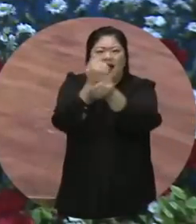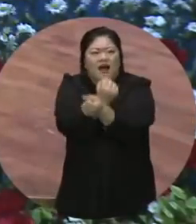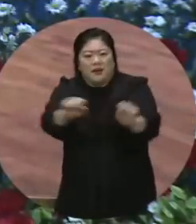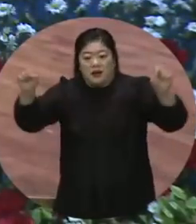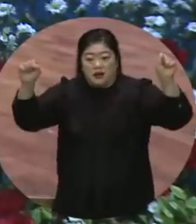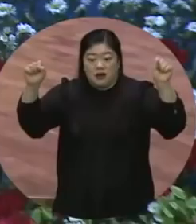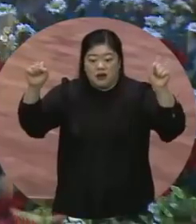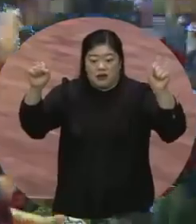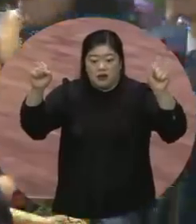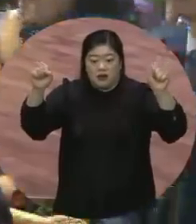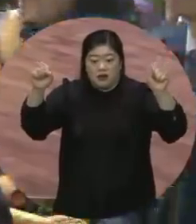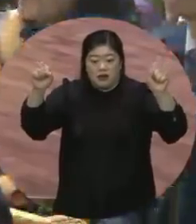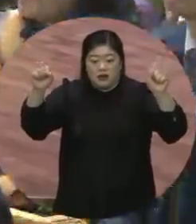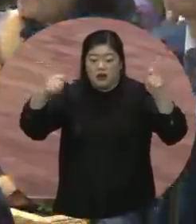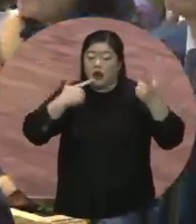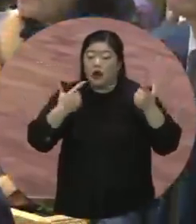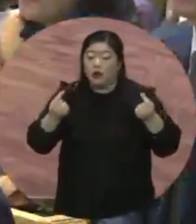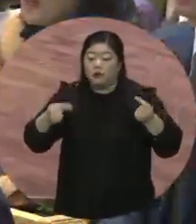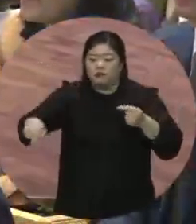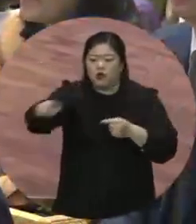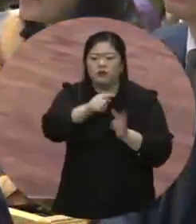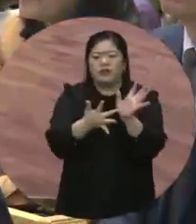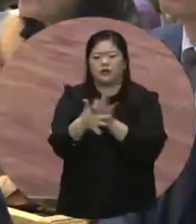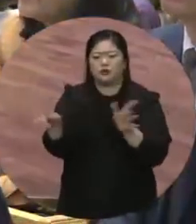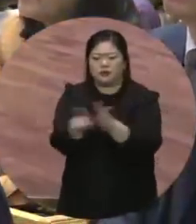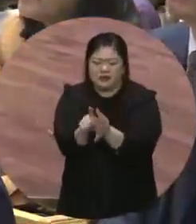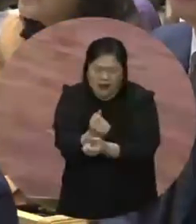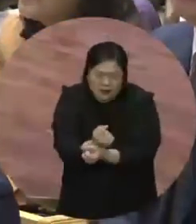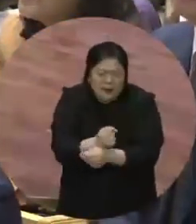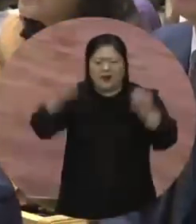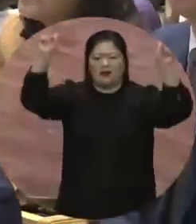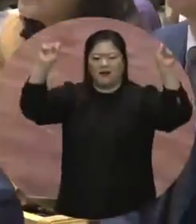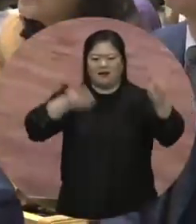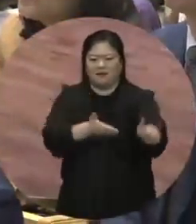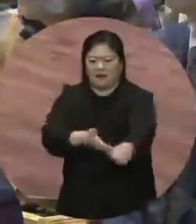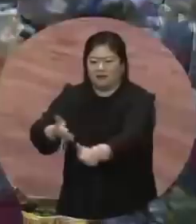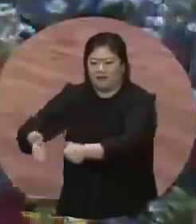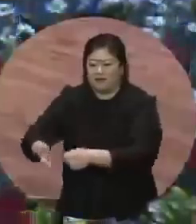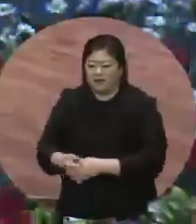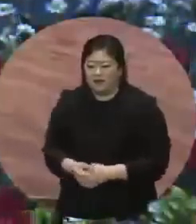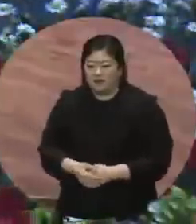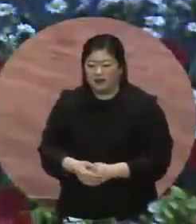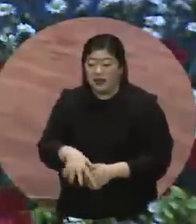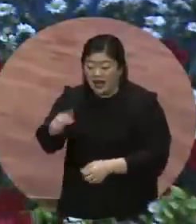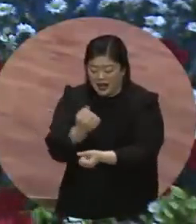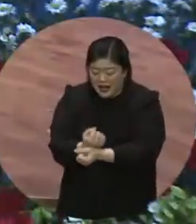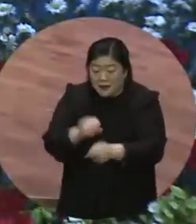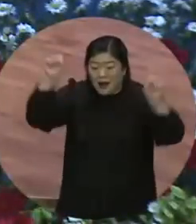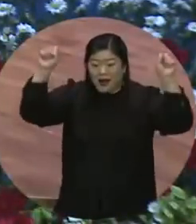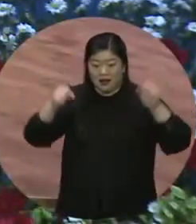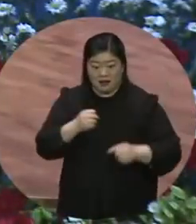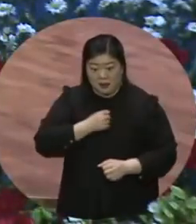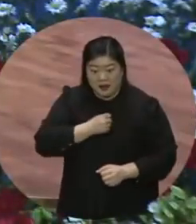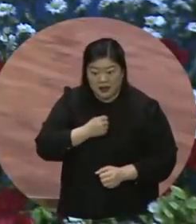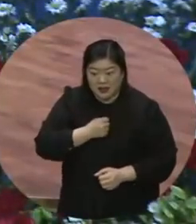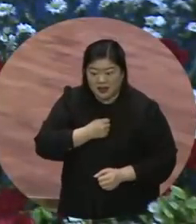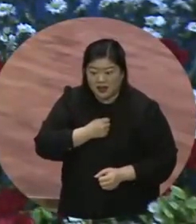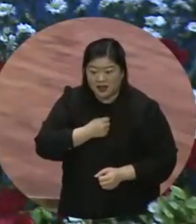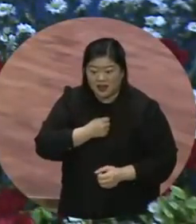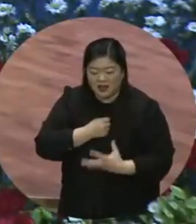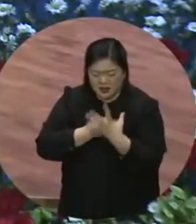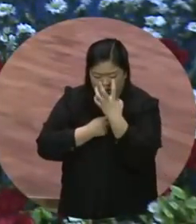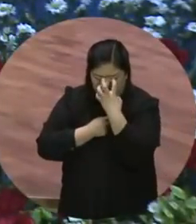그런 기쁨 있기 바랍니다. 아멘. 그런 감격이 있어야 돼요, 신앙생활에서. 예수를 믿으면서요,